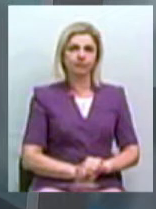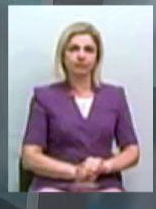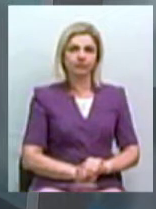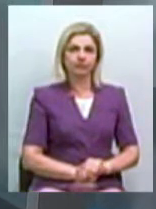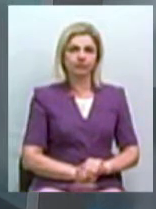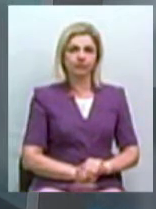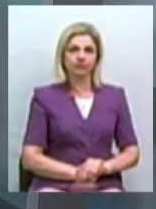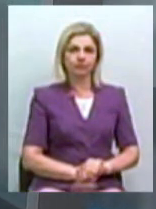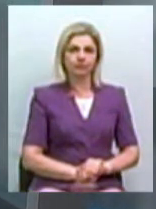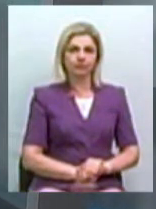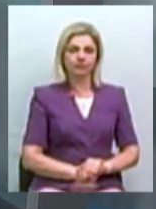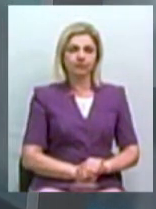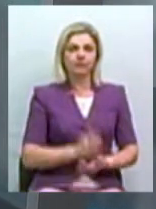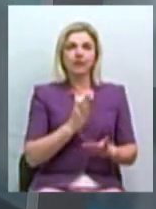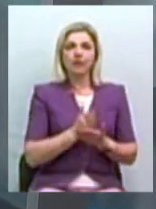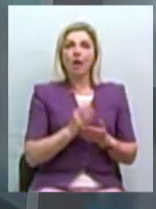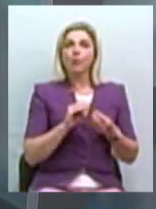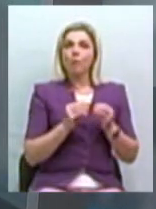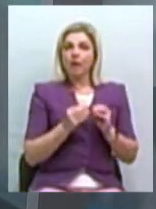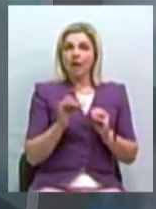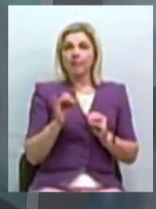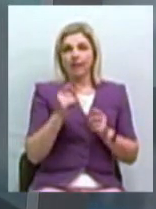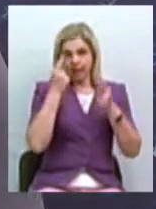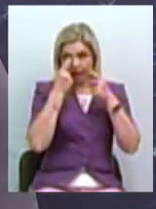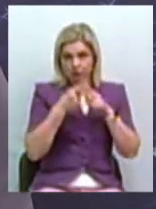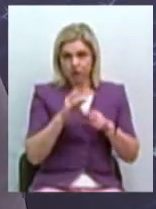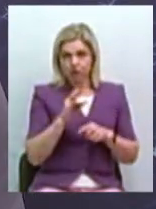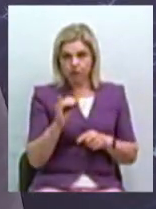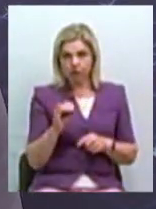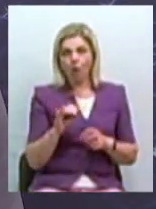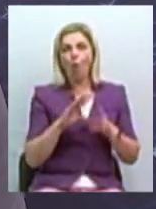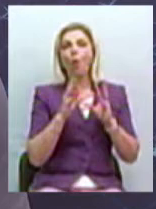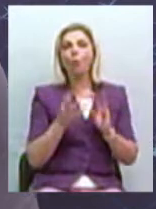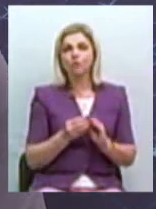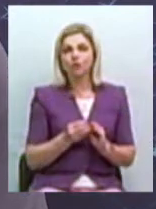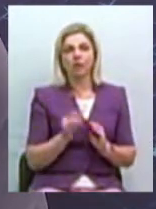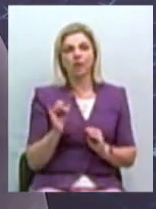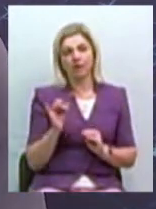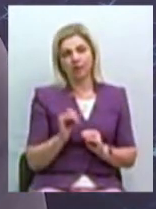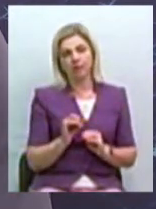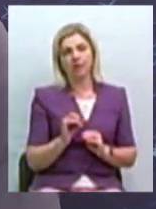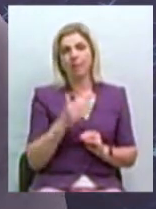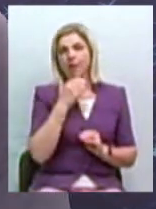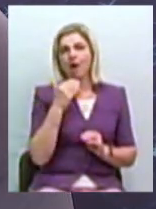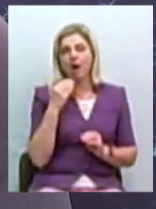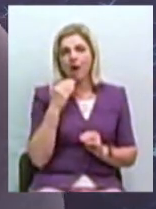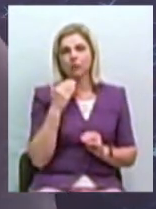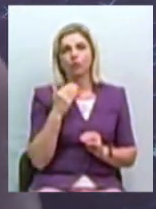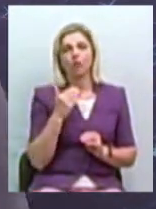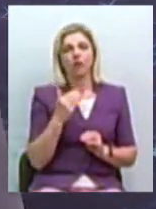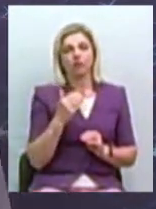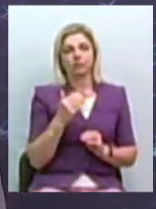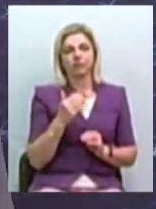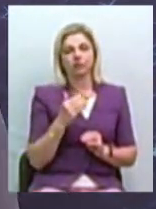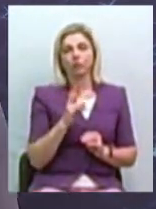Є проблеми і технічні, як би мовити, так, общі, загальні. Багато проєктів, які не